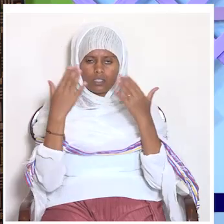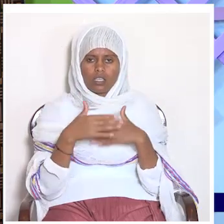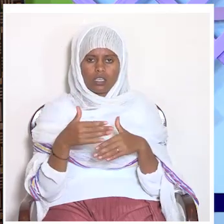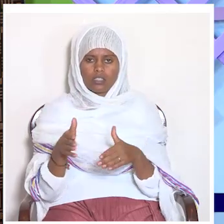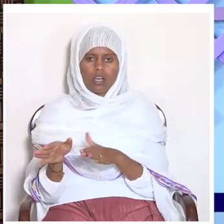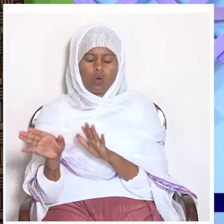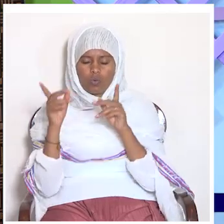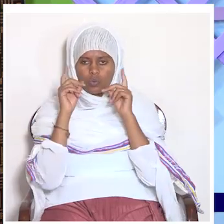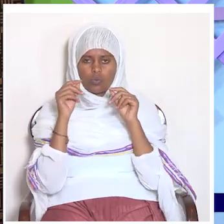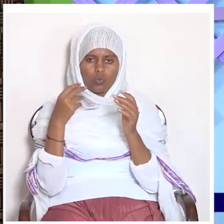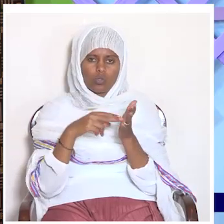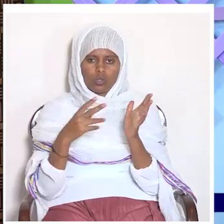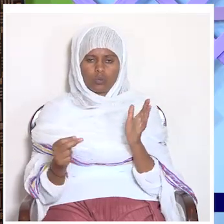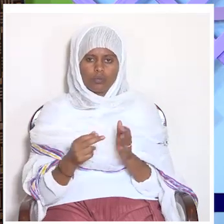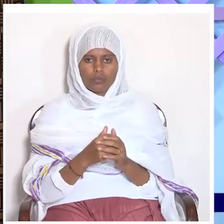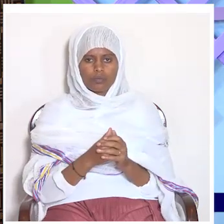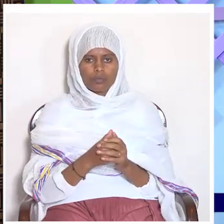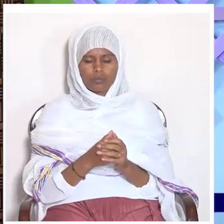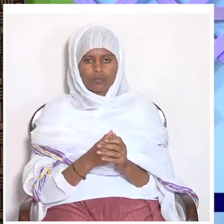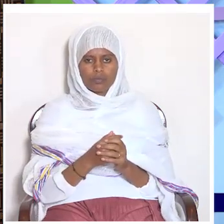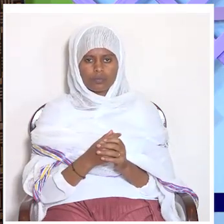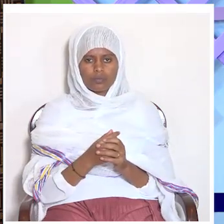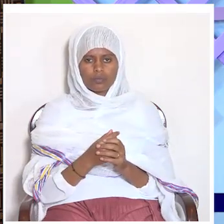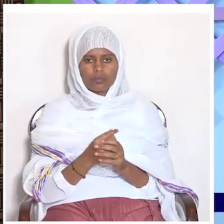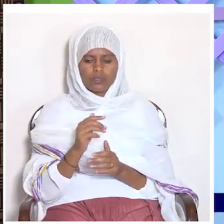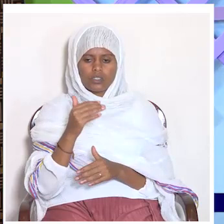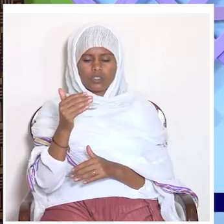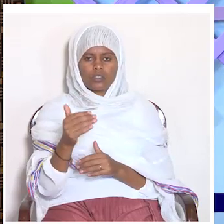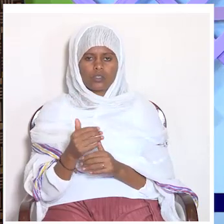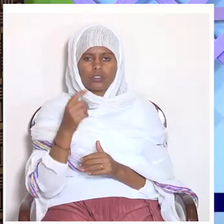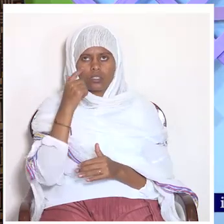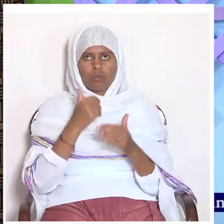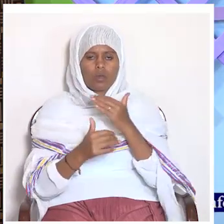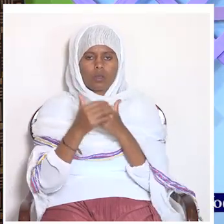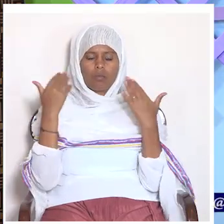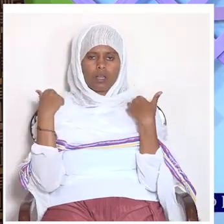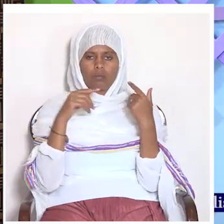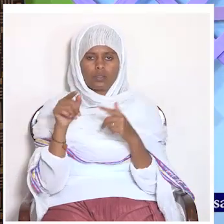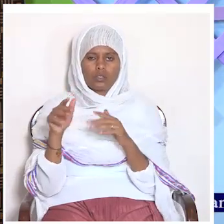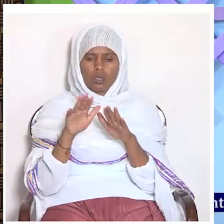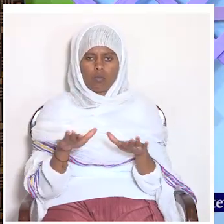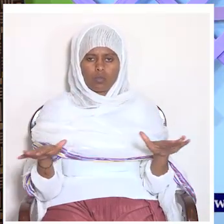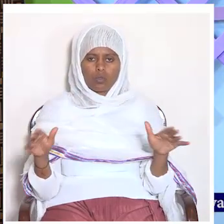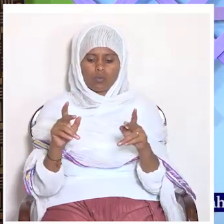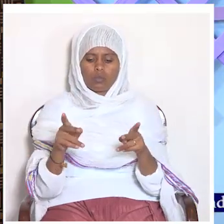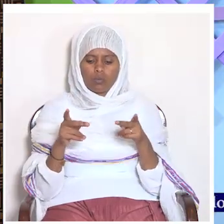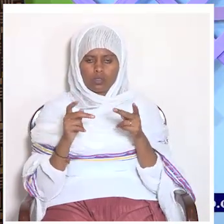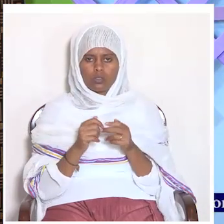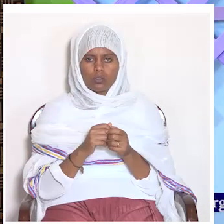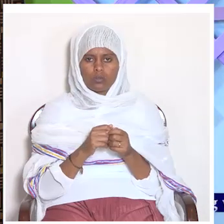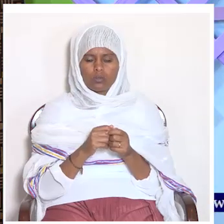معلتي سلست ليتي أو يجاورو نا بدهرزي سما يوم العك مسيو